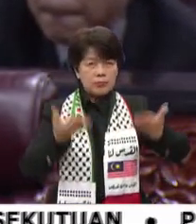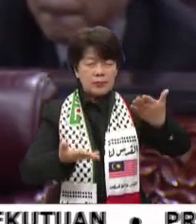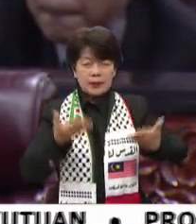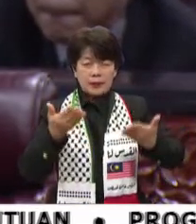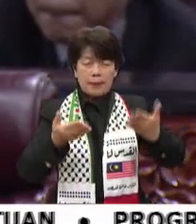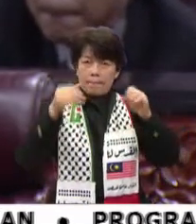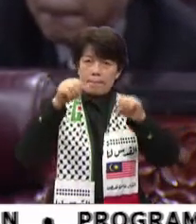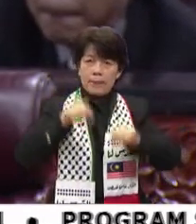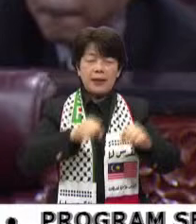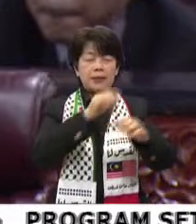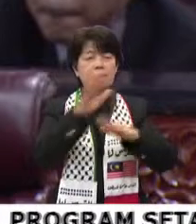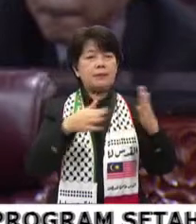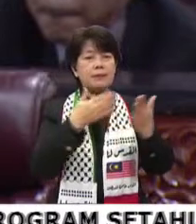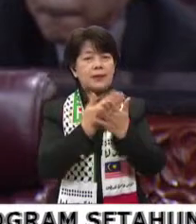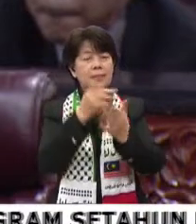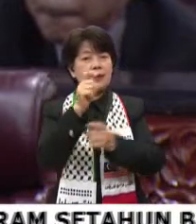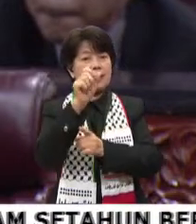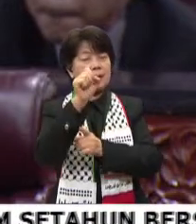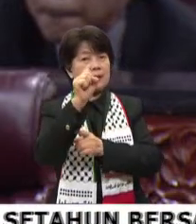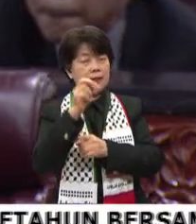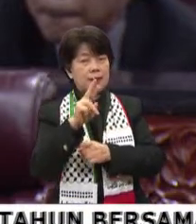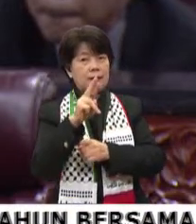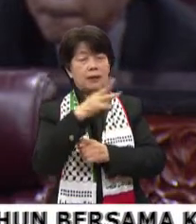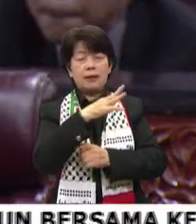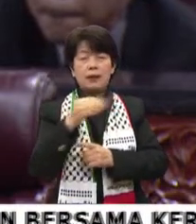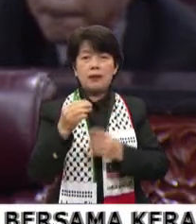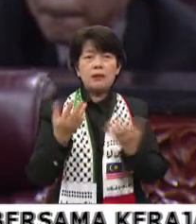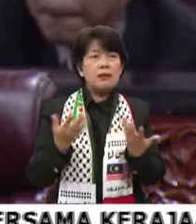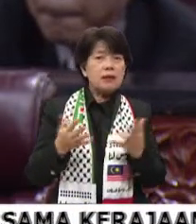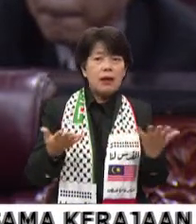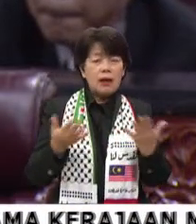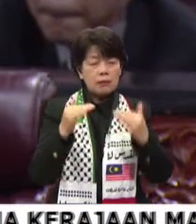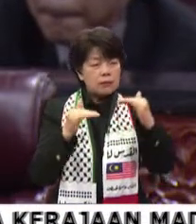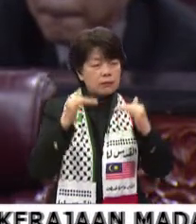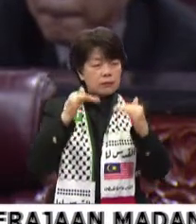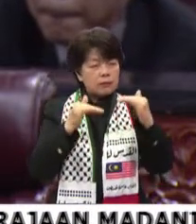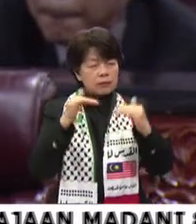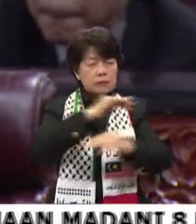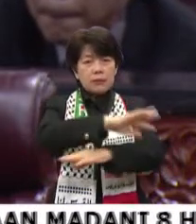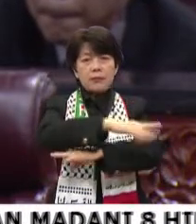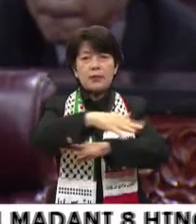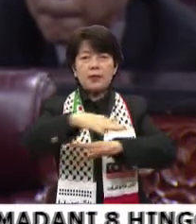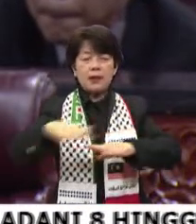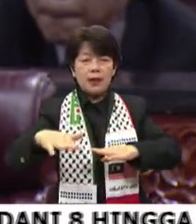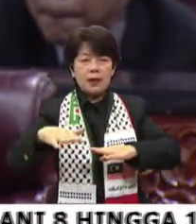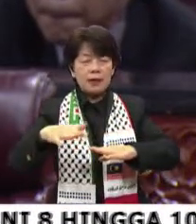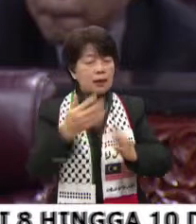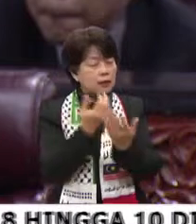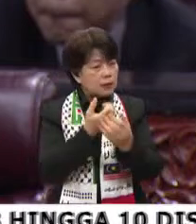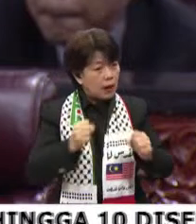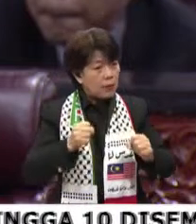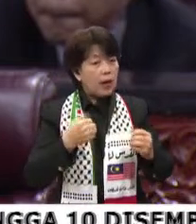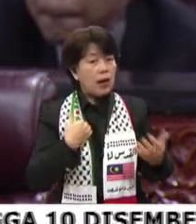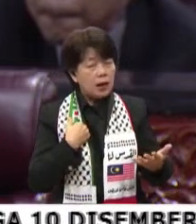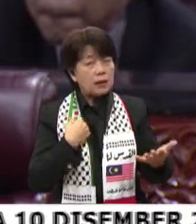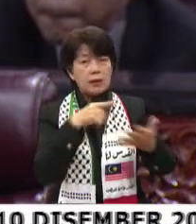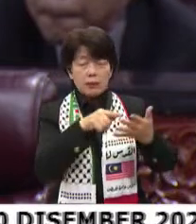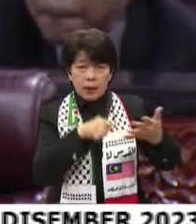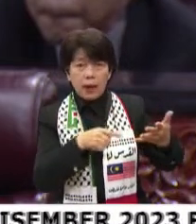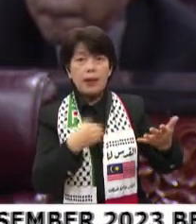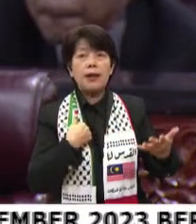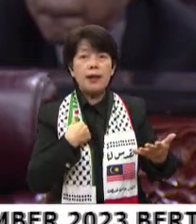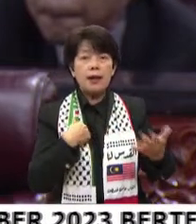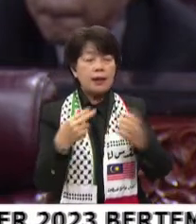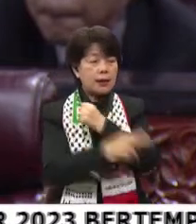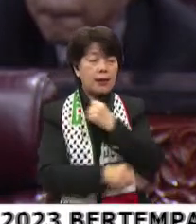semasa pltsr tanpa menjejaskan kedaulatan dan keselamatan negara selepas